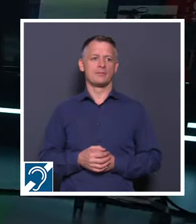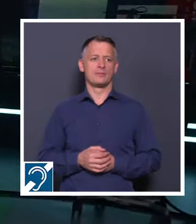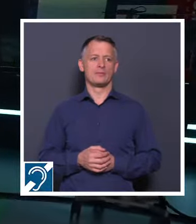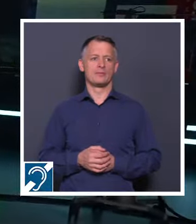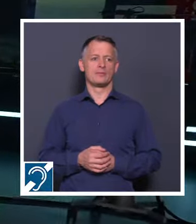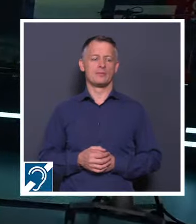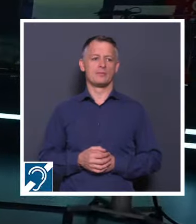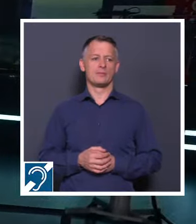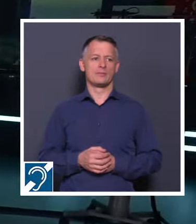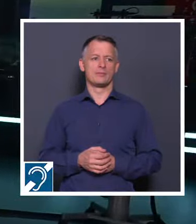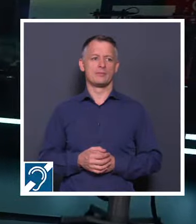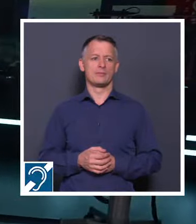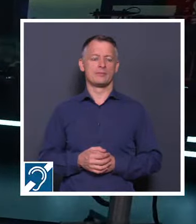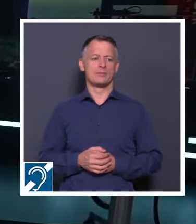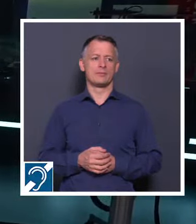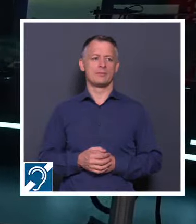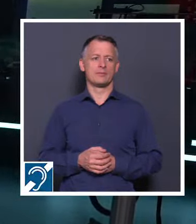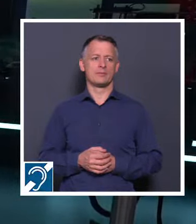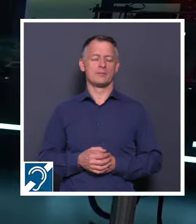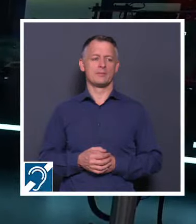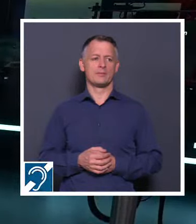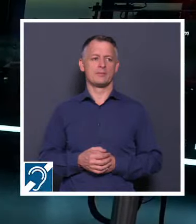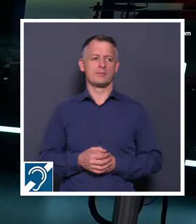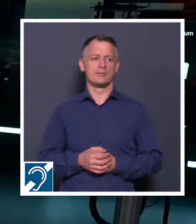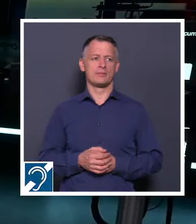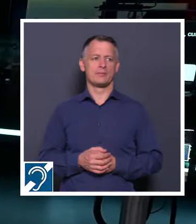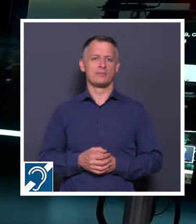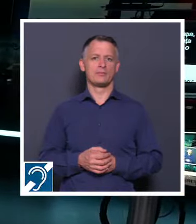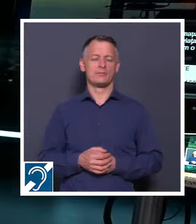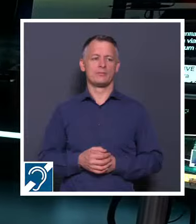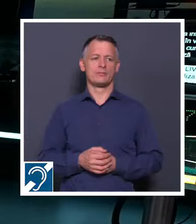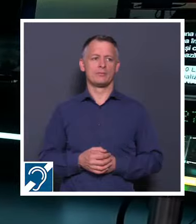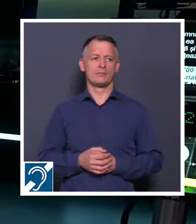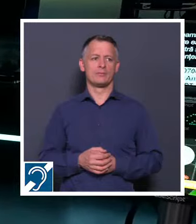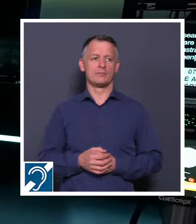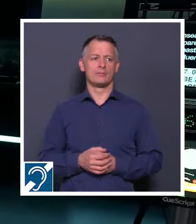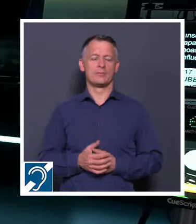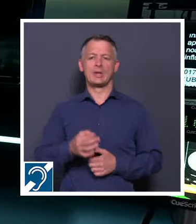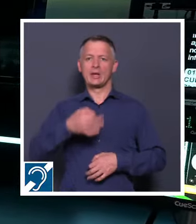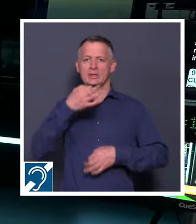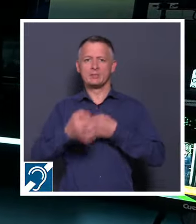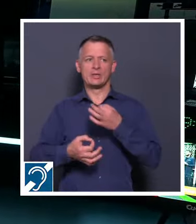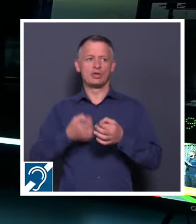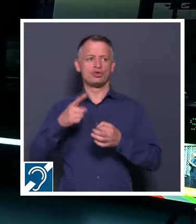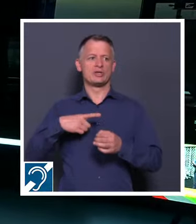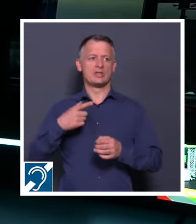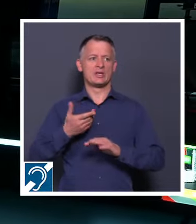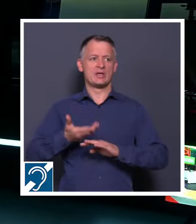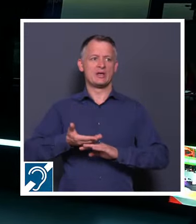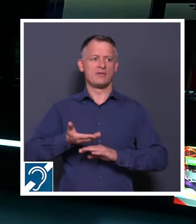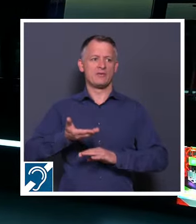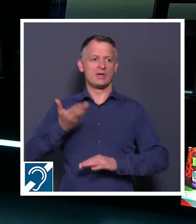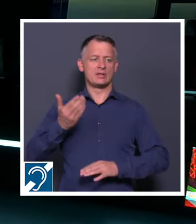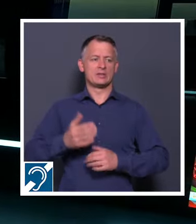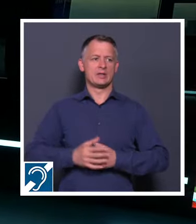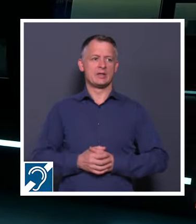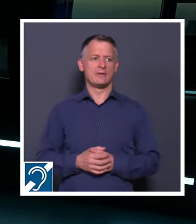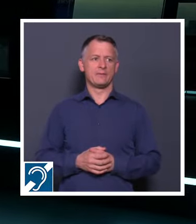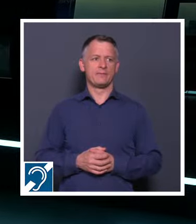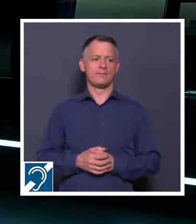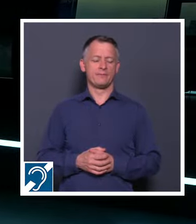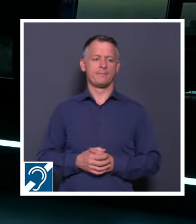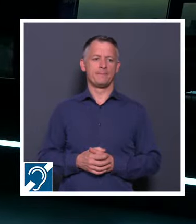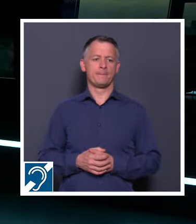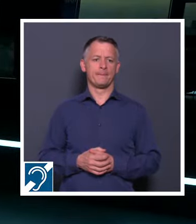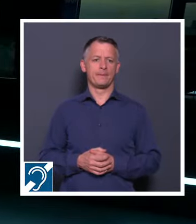ChatGPT, explică-mi în 30 de secunde ce este inflația, așa încât să înțeleagă și un copil de clasa a 5-a.